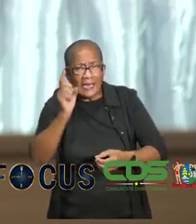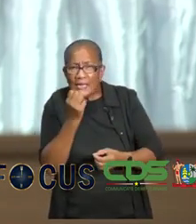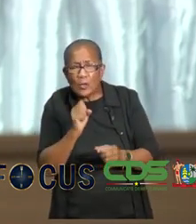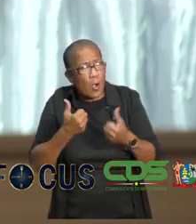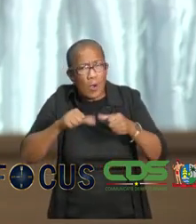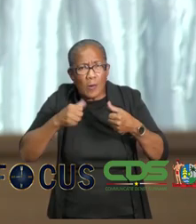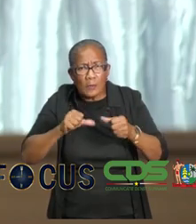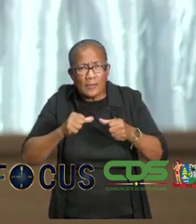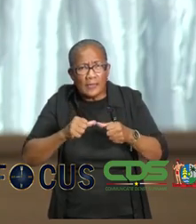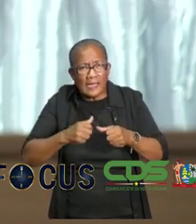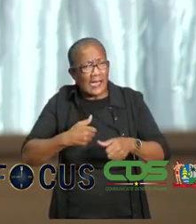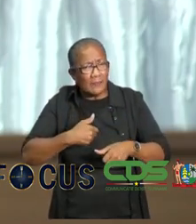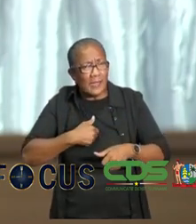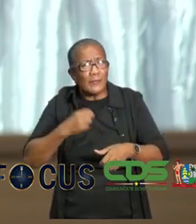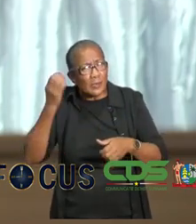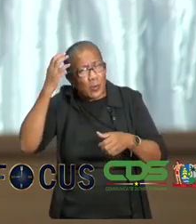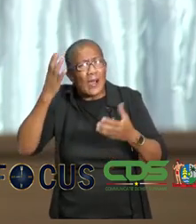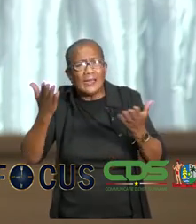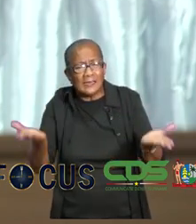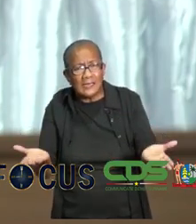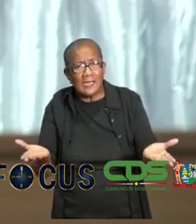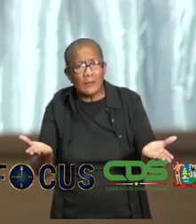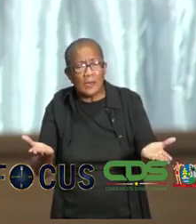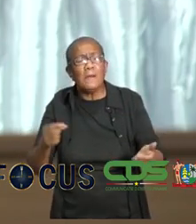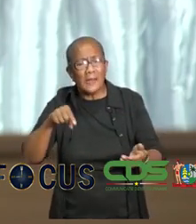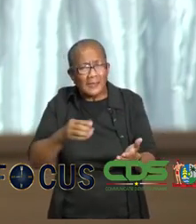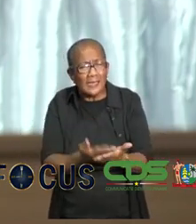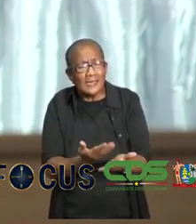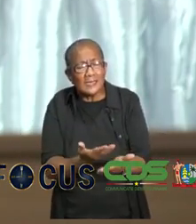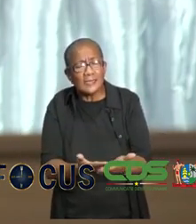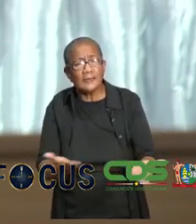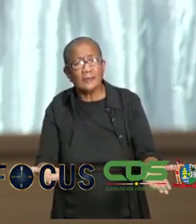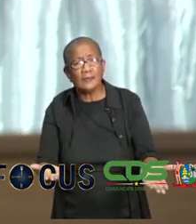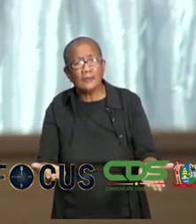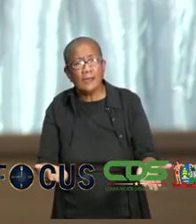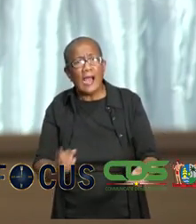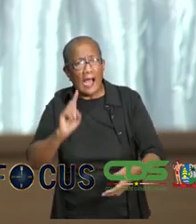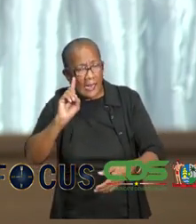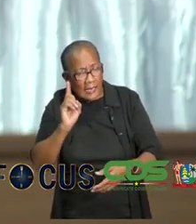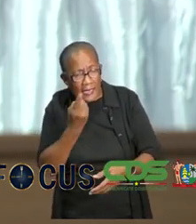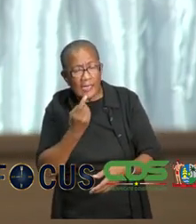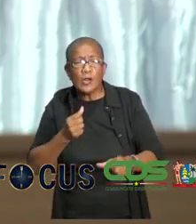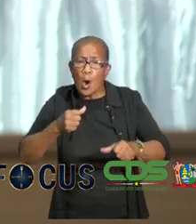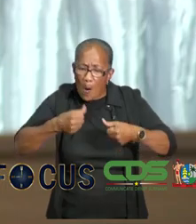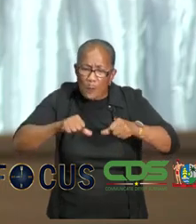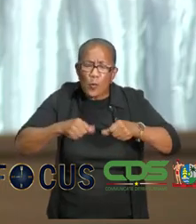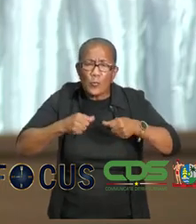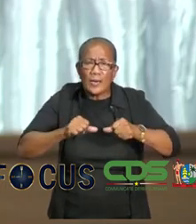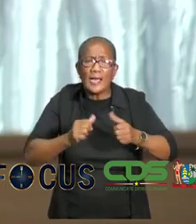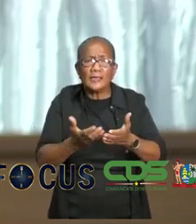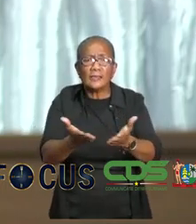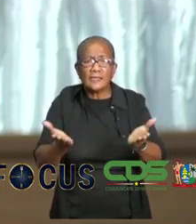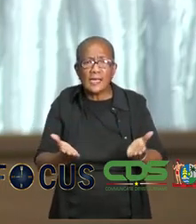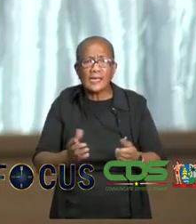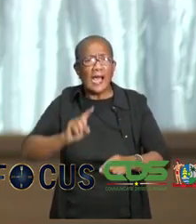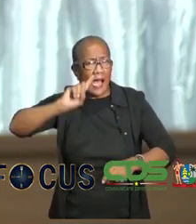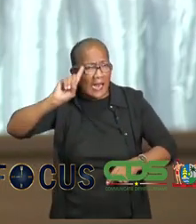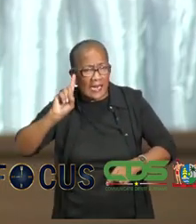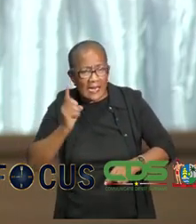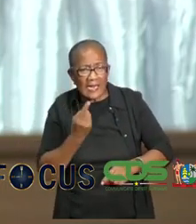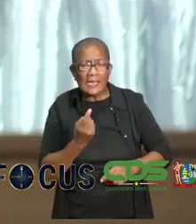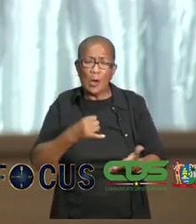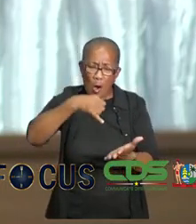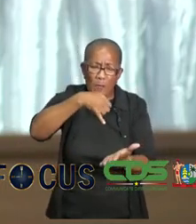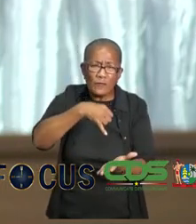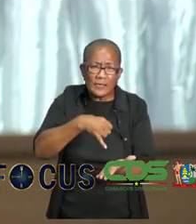weer kwalijk genomen worden, maar dit zijn de feitelijkheden, alleen om populistisch te doen, alleen om een verkiezing